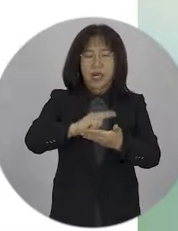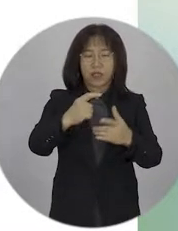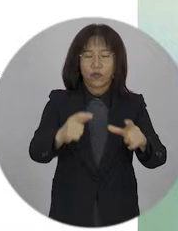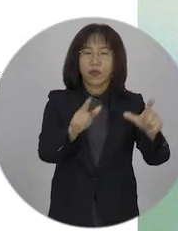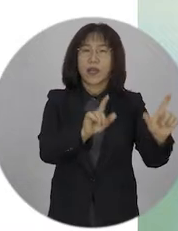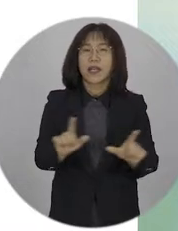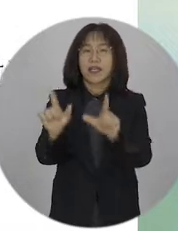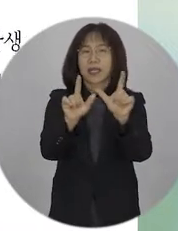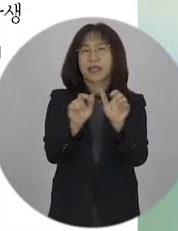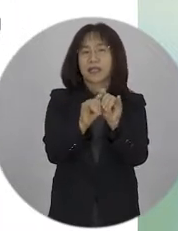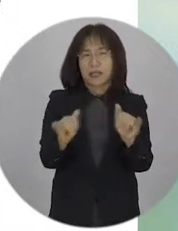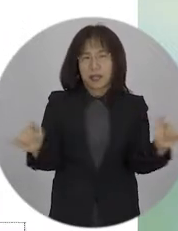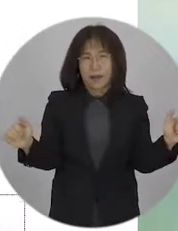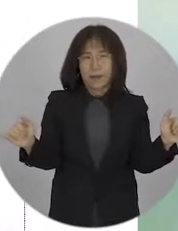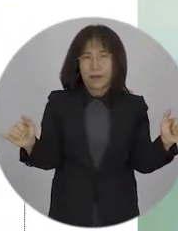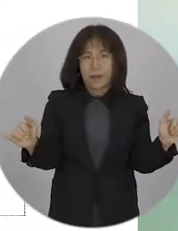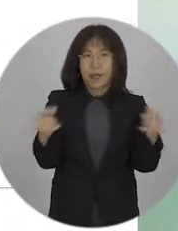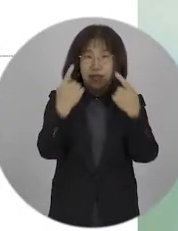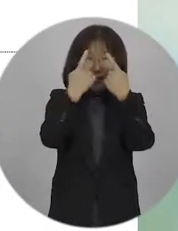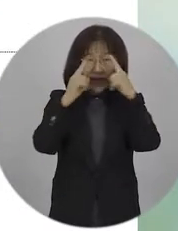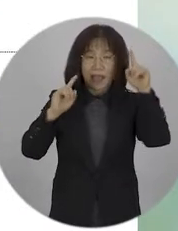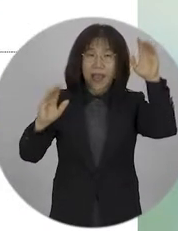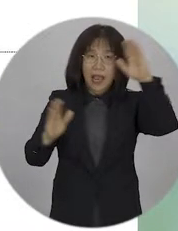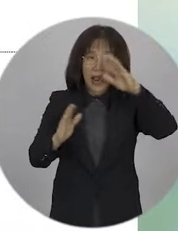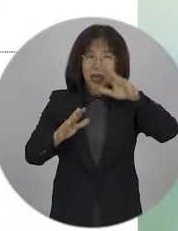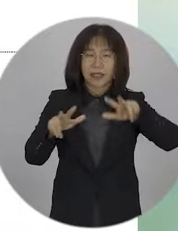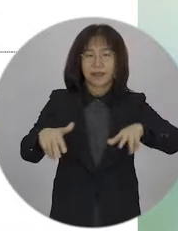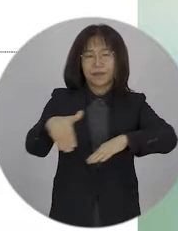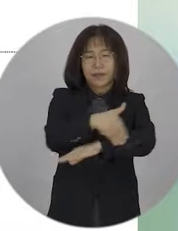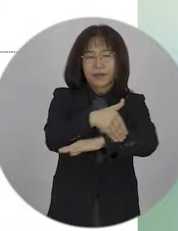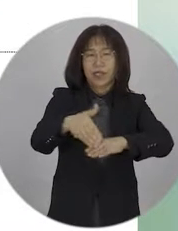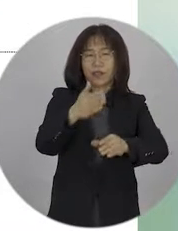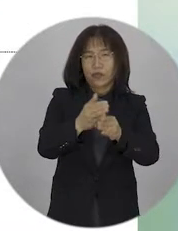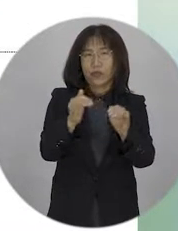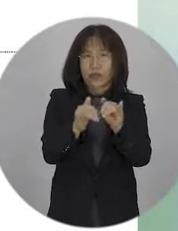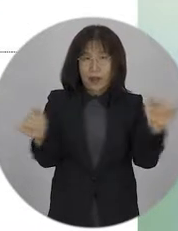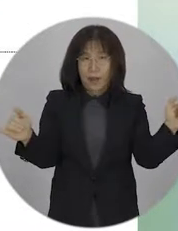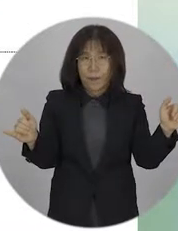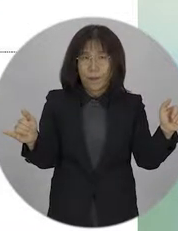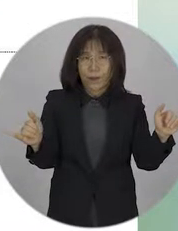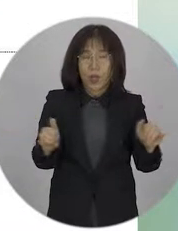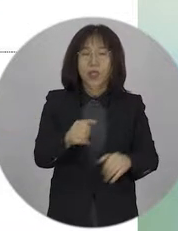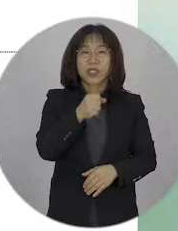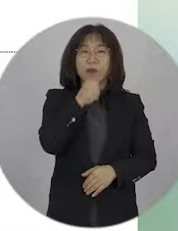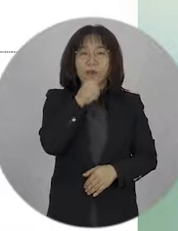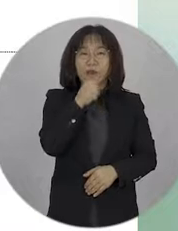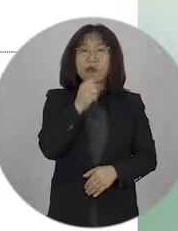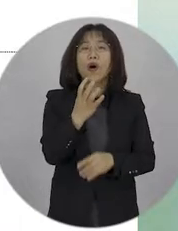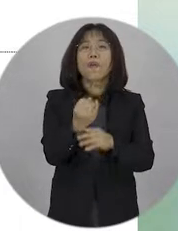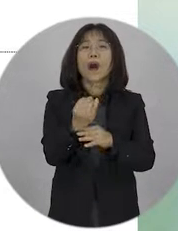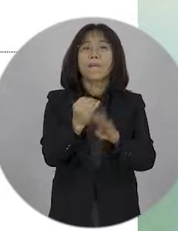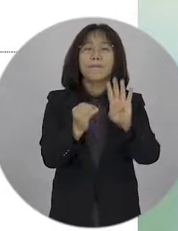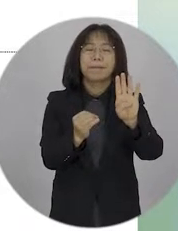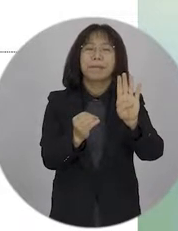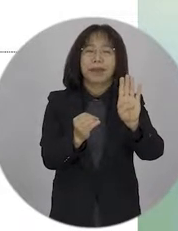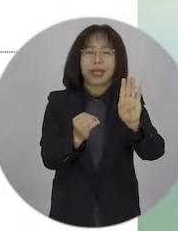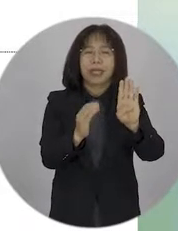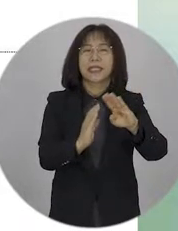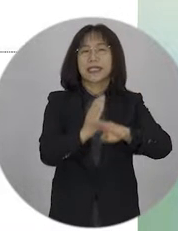있는 서울과 수도권 소재 대학교 재학생으로 최근 1년간 학업 성적이 평균 비약점 이상이면